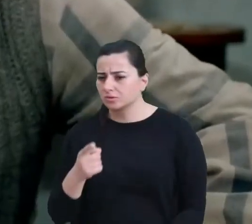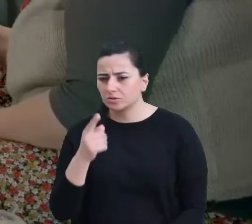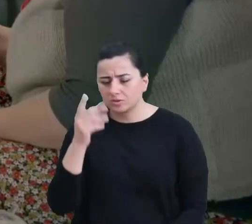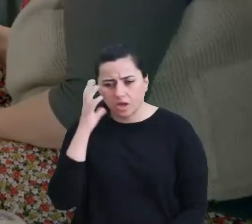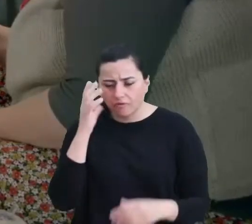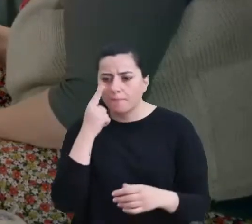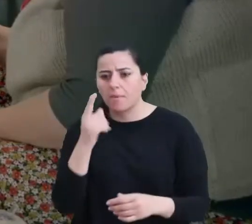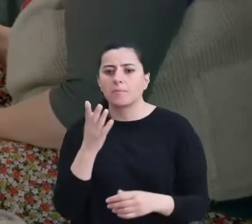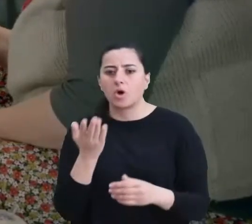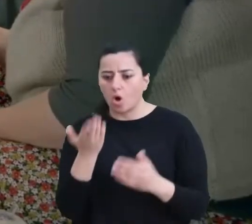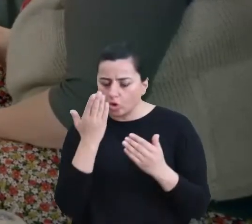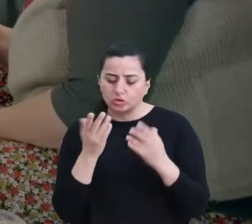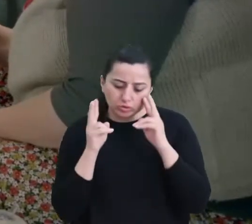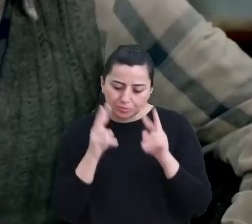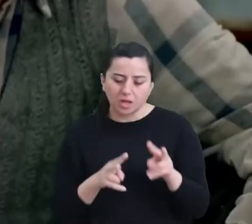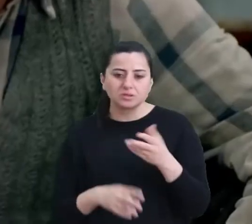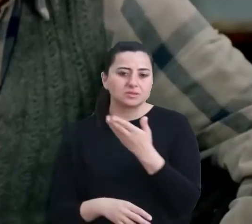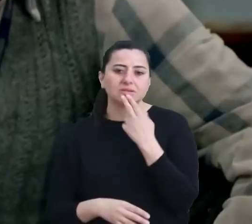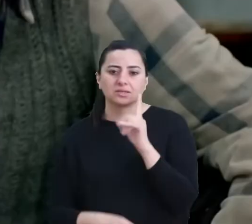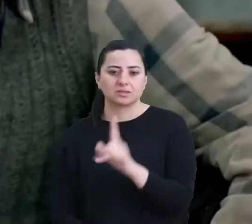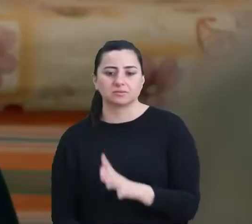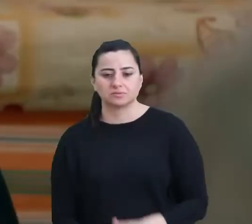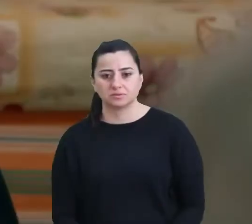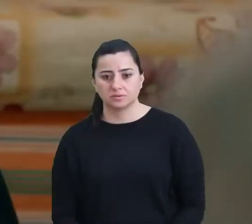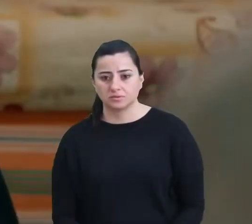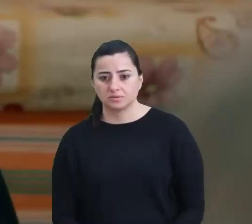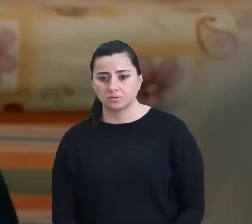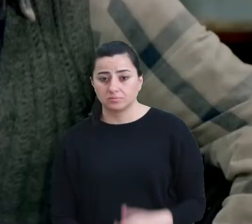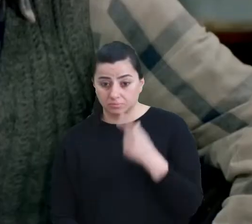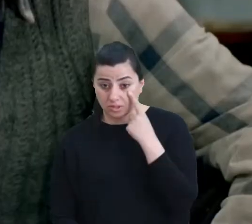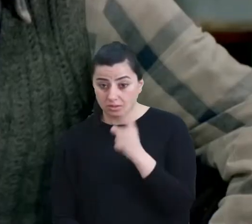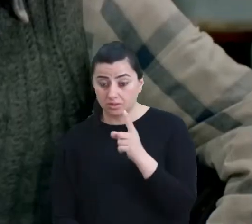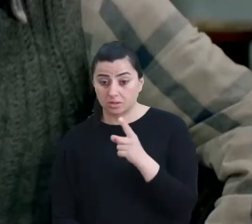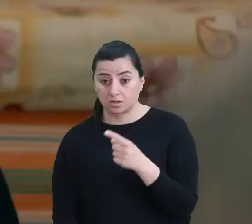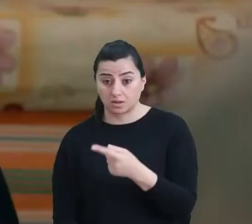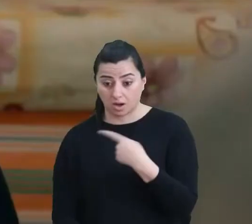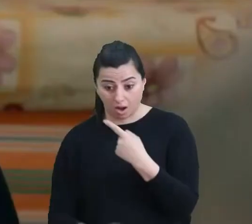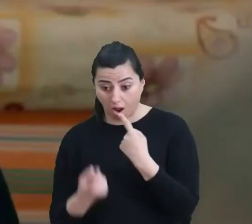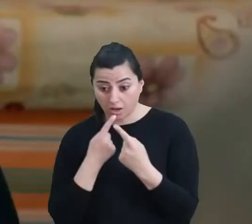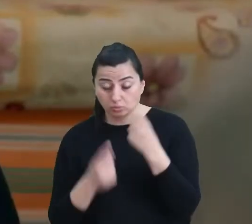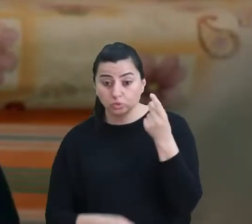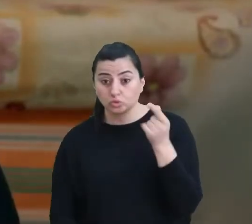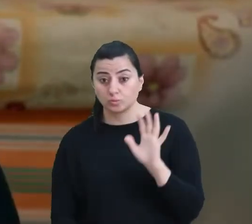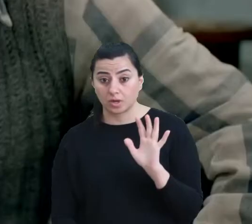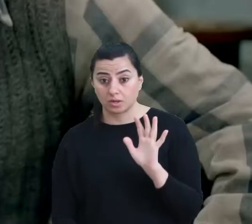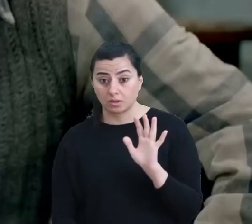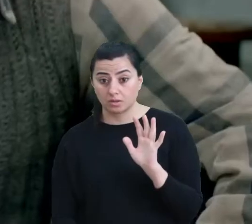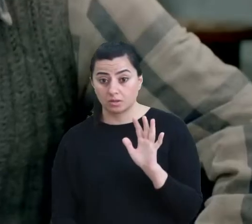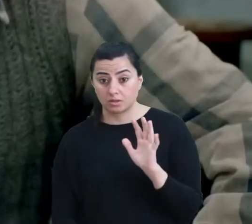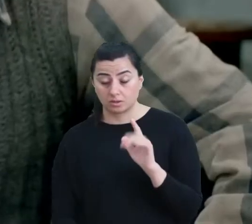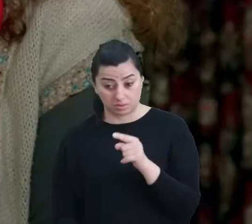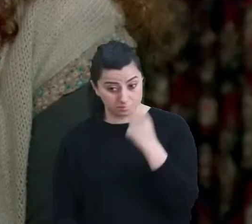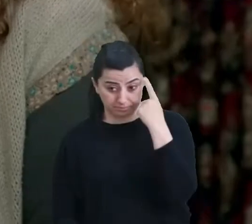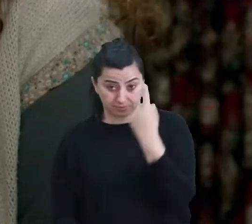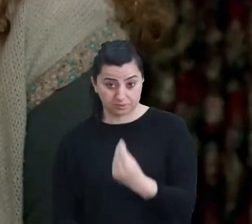sen ne bakıyorsun? Sen okulunu oku. Şimdi bak. Aramızdaki anlaşmayı unutmak yok, anladın mı arkadaş?